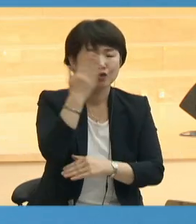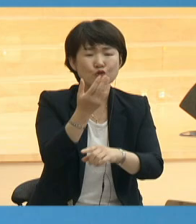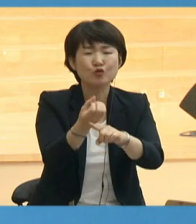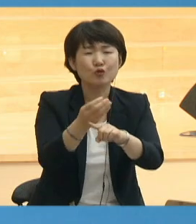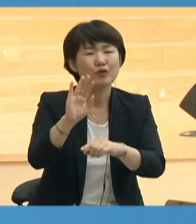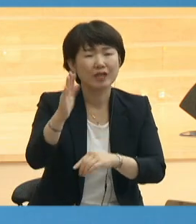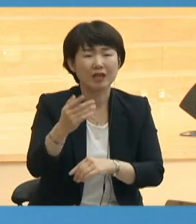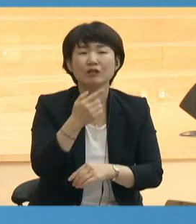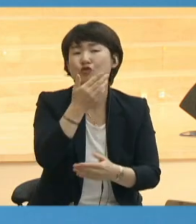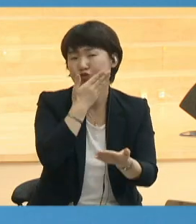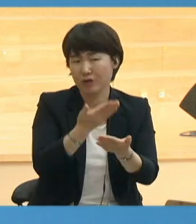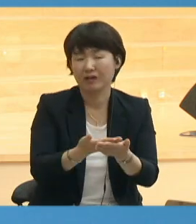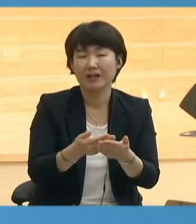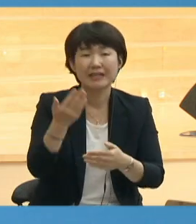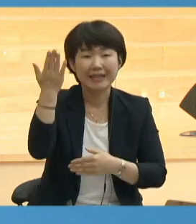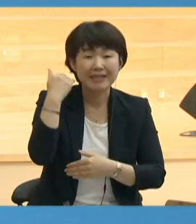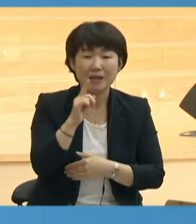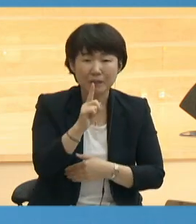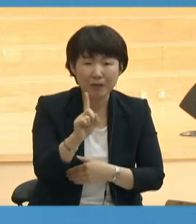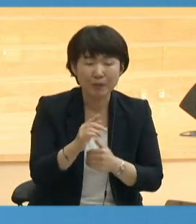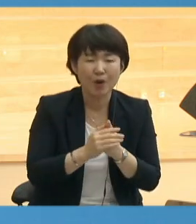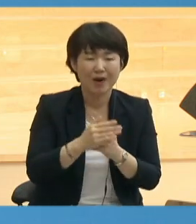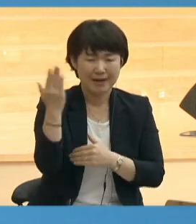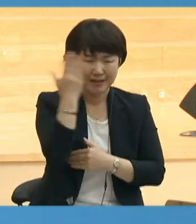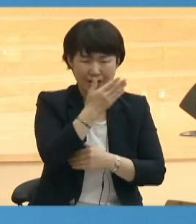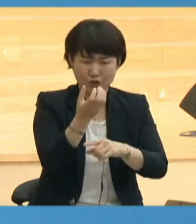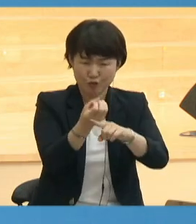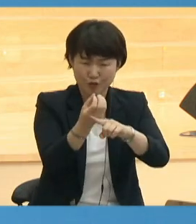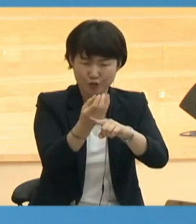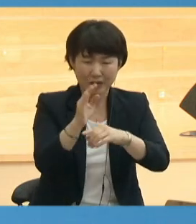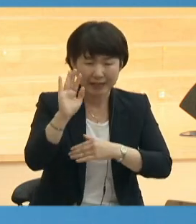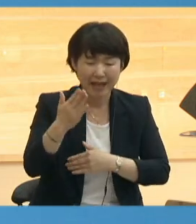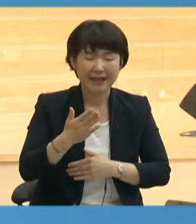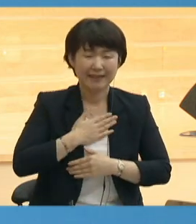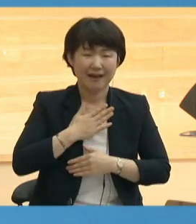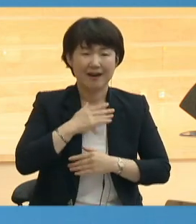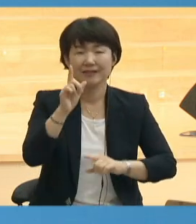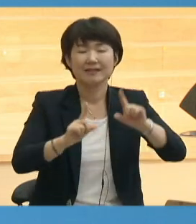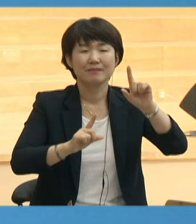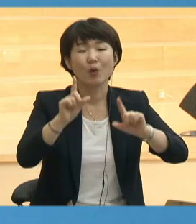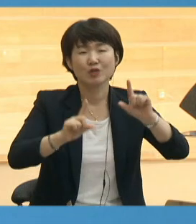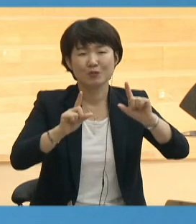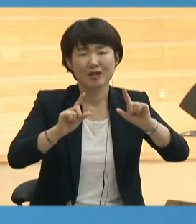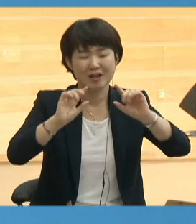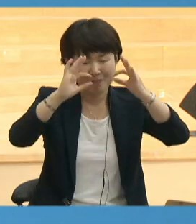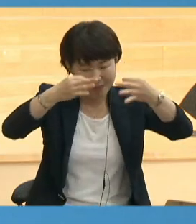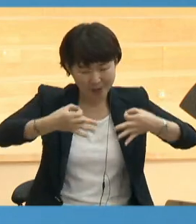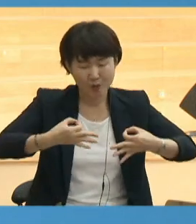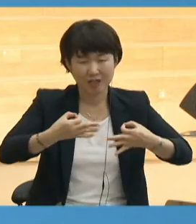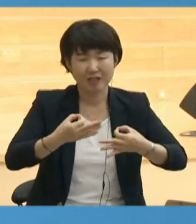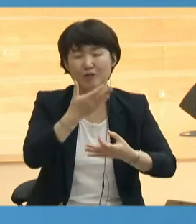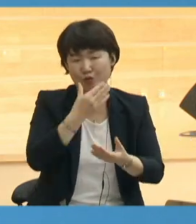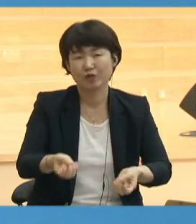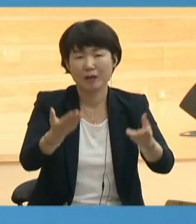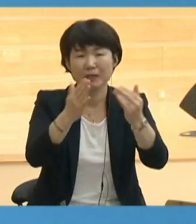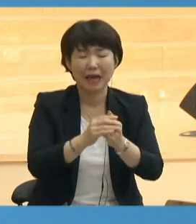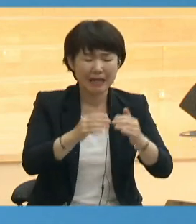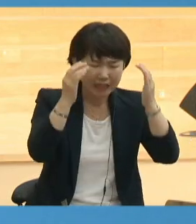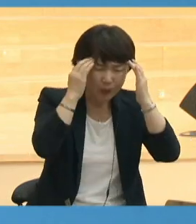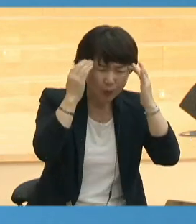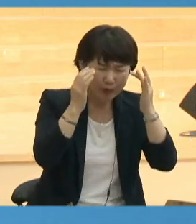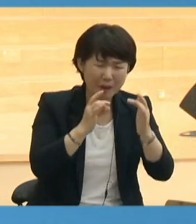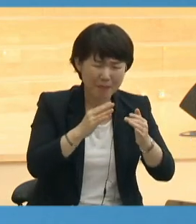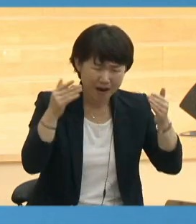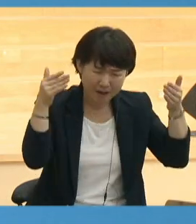안하면 섬 금 같이 나오게 될 나 자신을 바라볼 수 있기를 주의 이름으로 축원합니다 권 암만 바라본 죽을